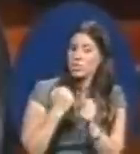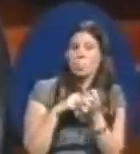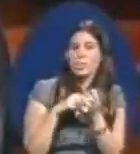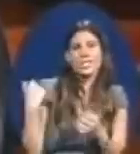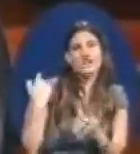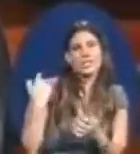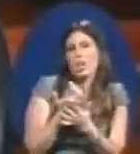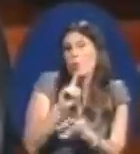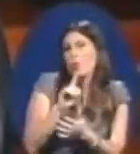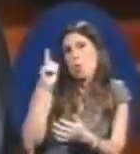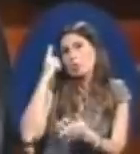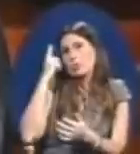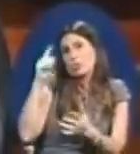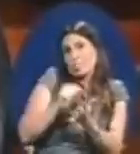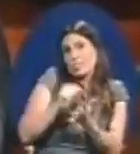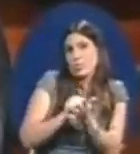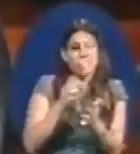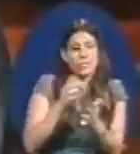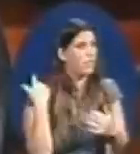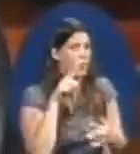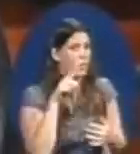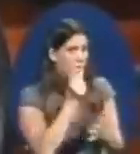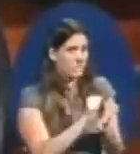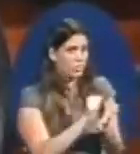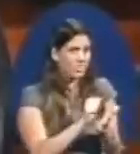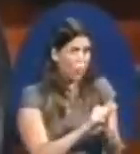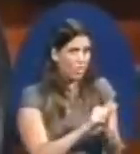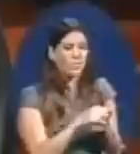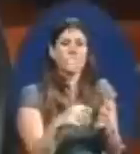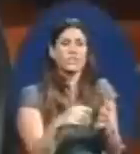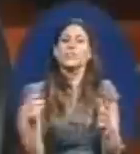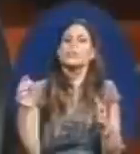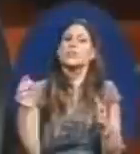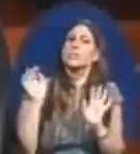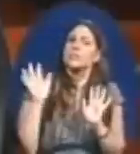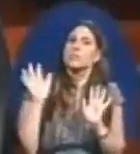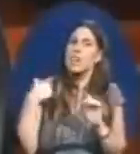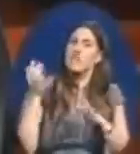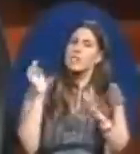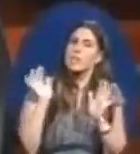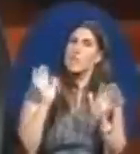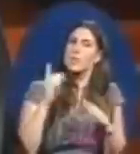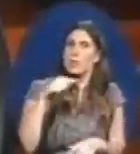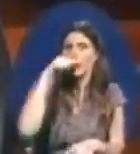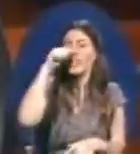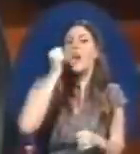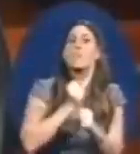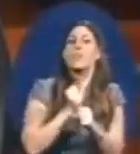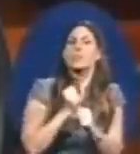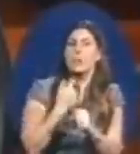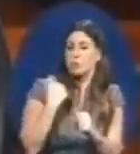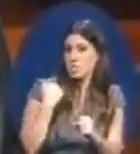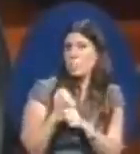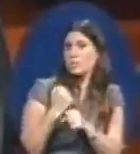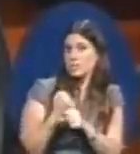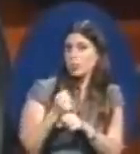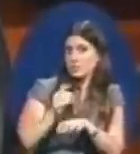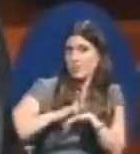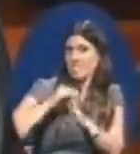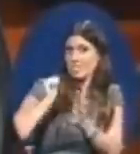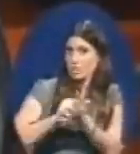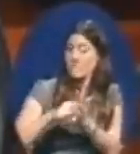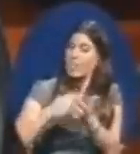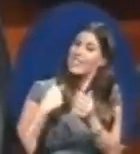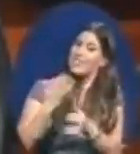אני כבר לא נחשבת עיתונאית. לא, אני לא אמרתי שאת עיתונאית, את לא. אם כי אני מאוד, אני מאוד מאוד גאה בעבודה שעשיתי כעיתונאית, כי הייתי